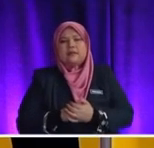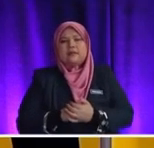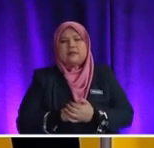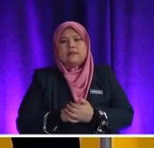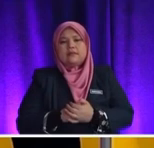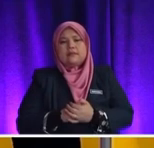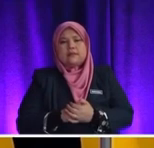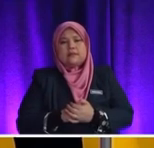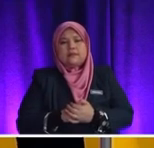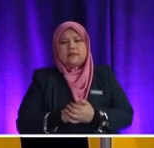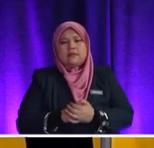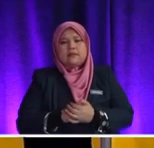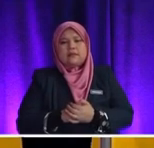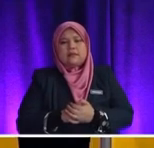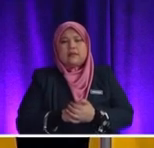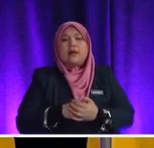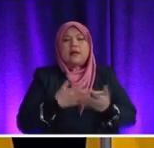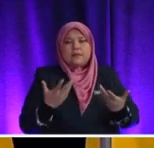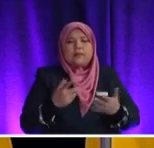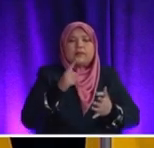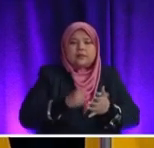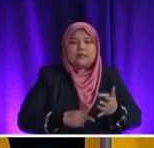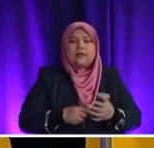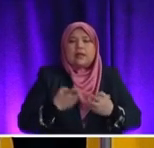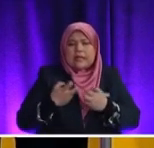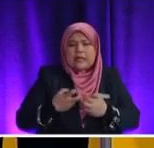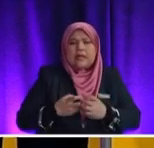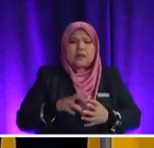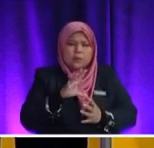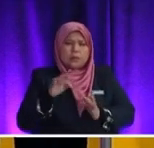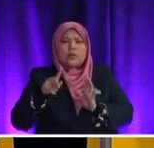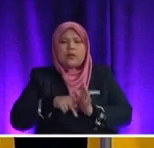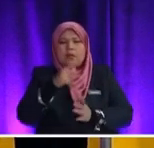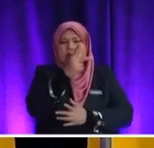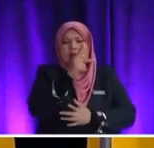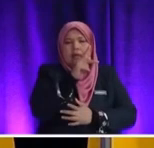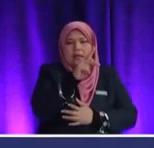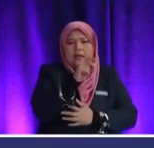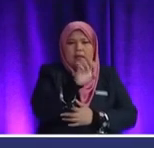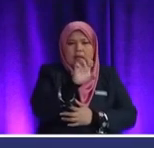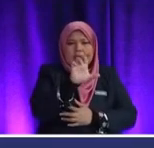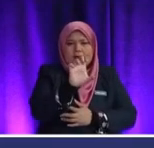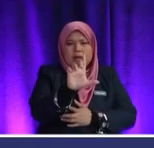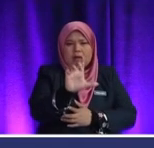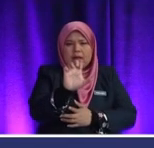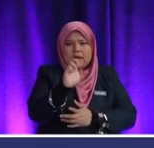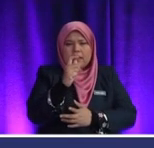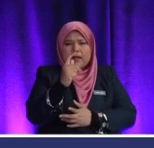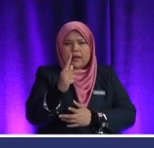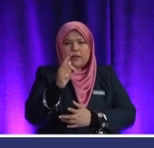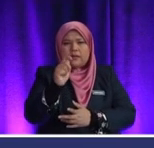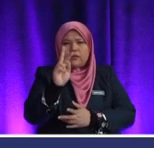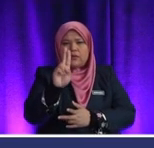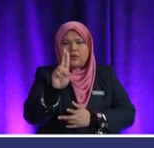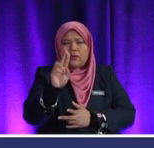apa yang dikatakan elektropositif atuh Iya oke dia pedas itu Adik sini Saya tunjukkan